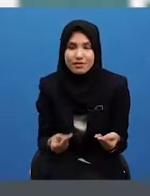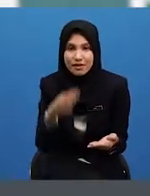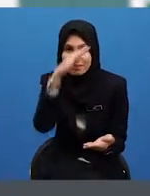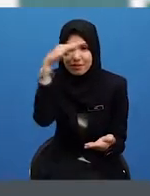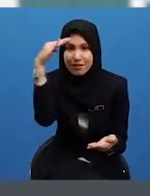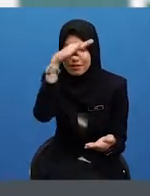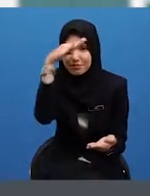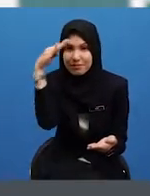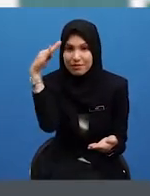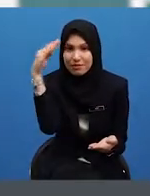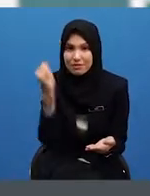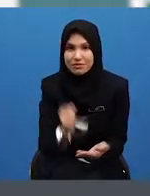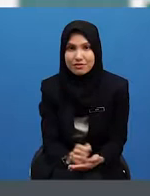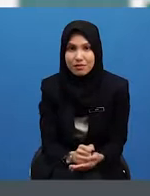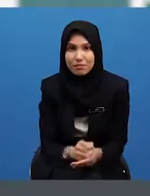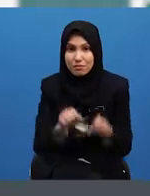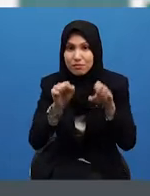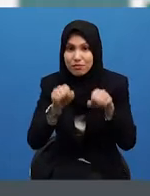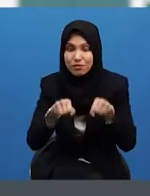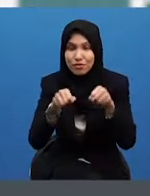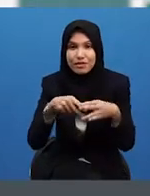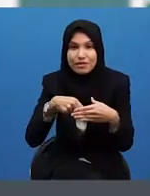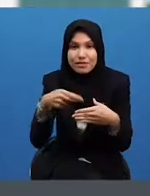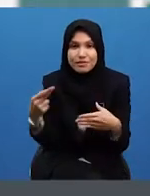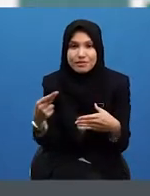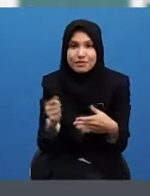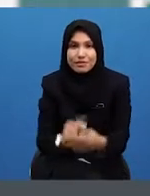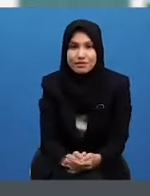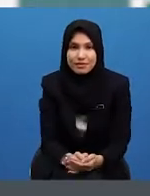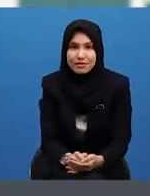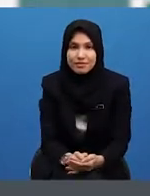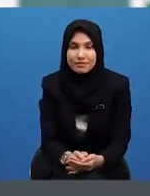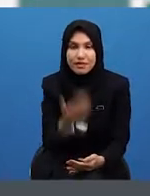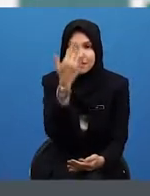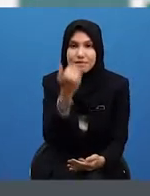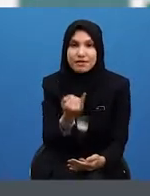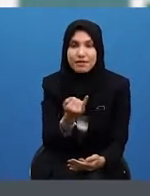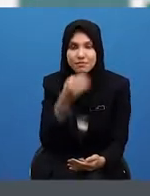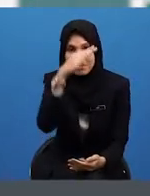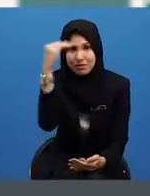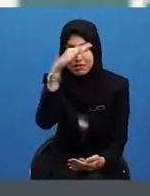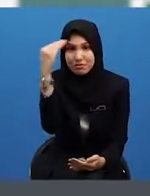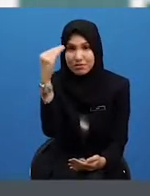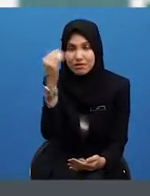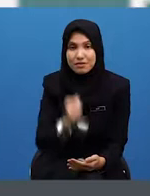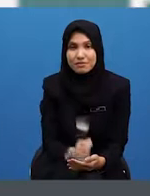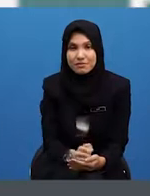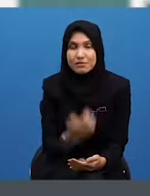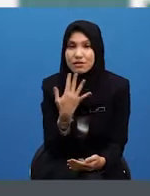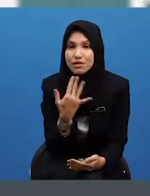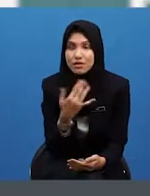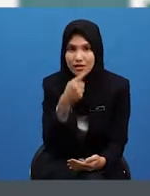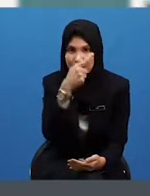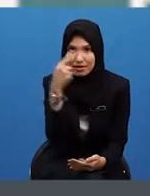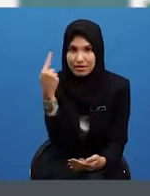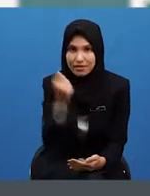bayang-bayang itu boleh dihasilkan Hai genap pull bayang-bayang berwarna